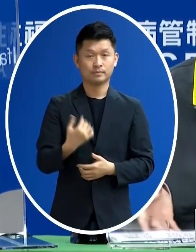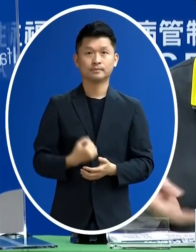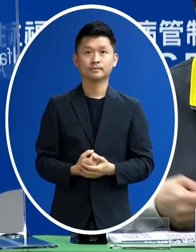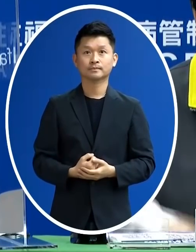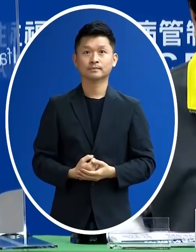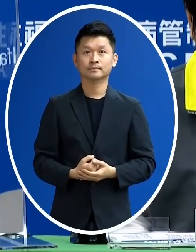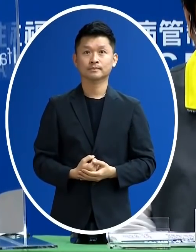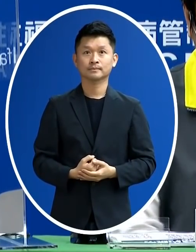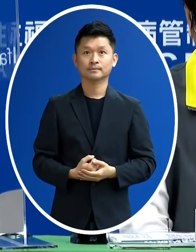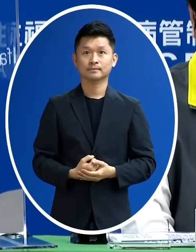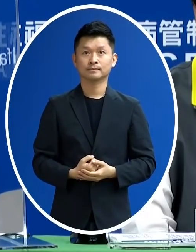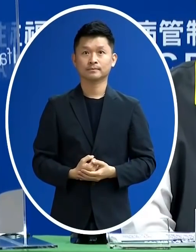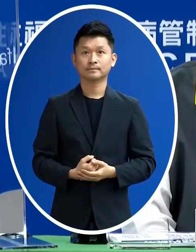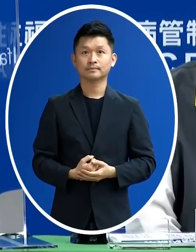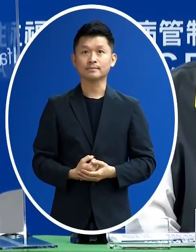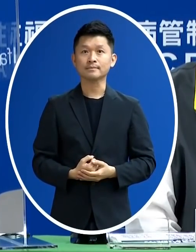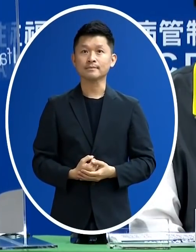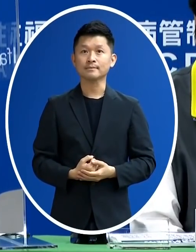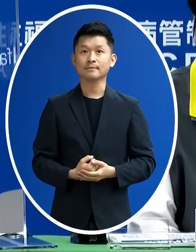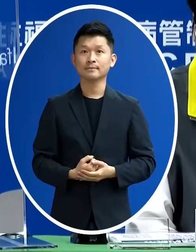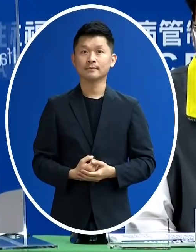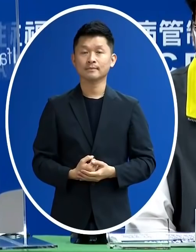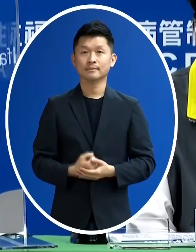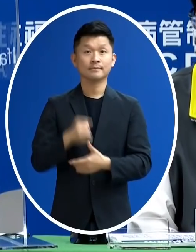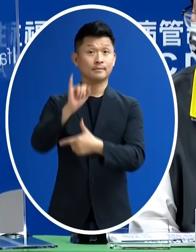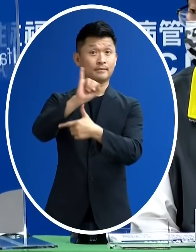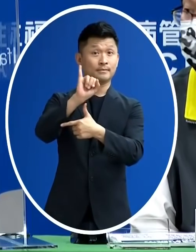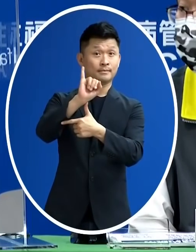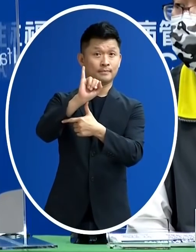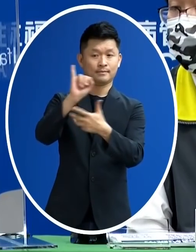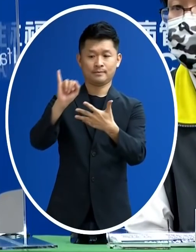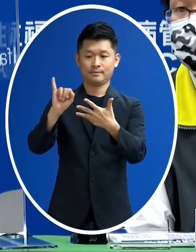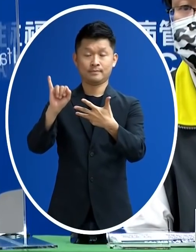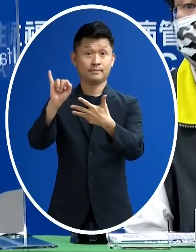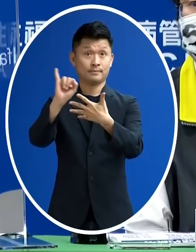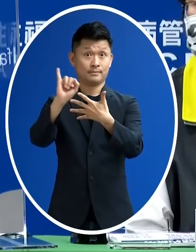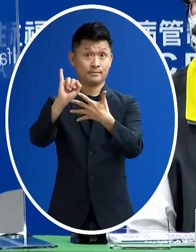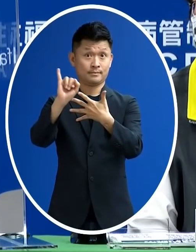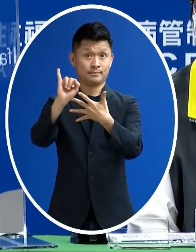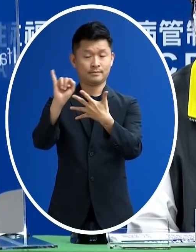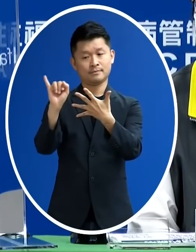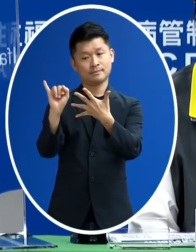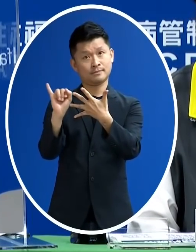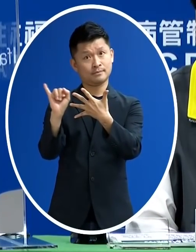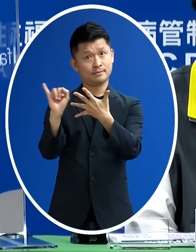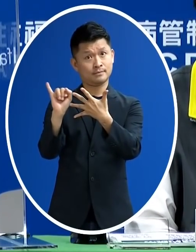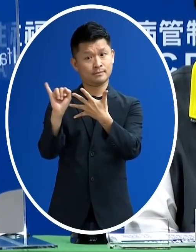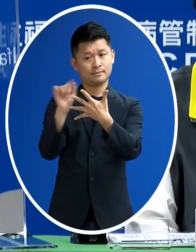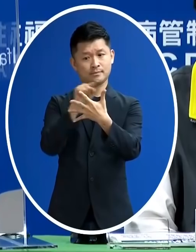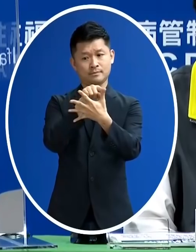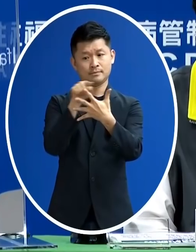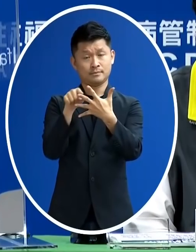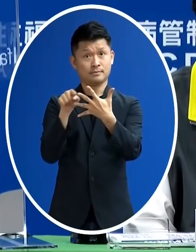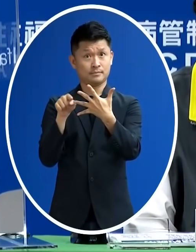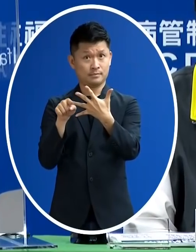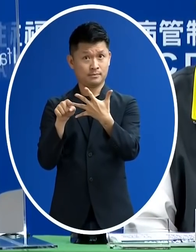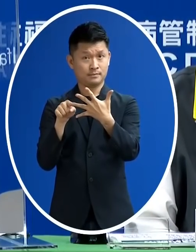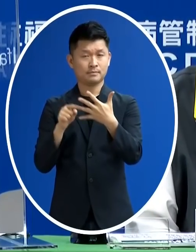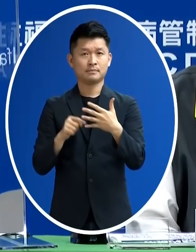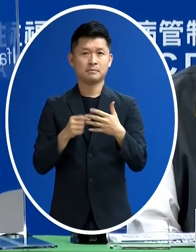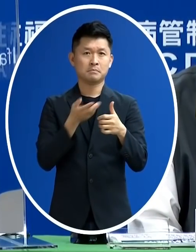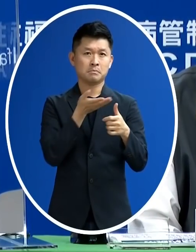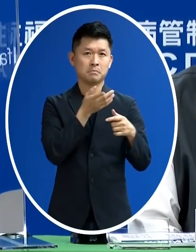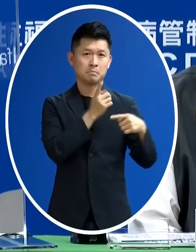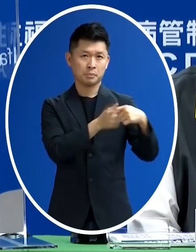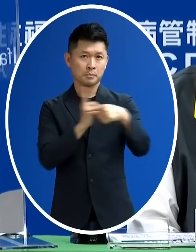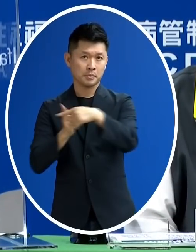其中哈有这个大姐、三姐哈、四姐哈，哦，这三家人哈有染